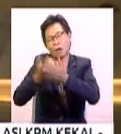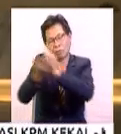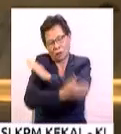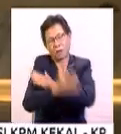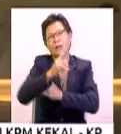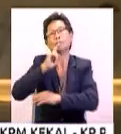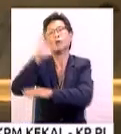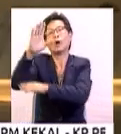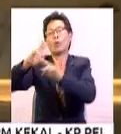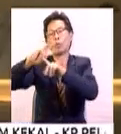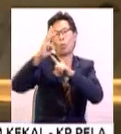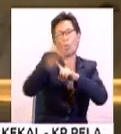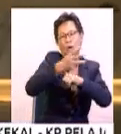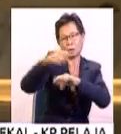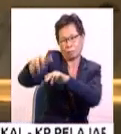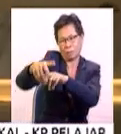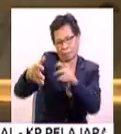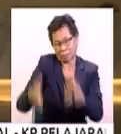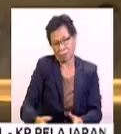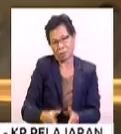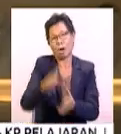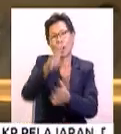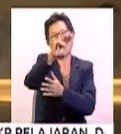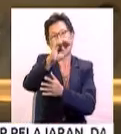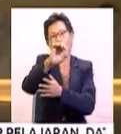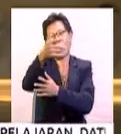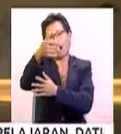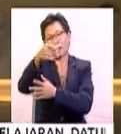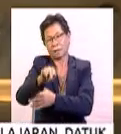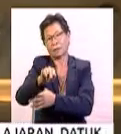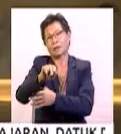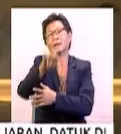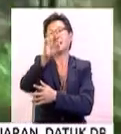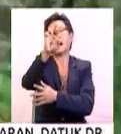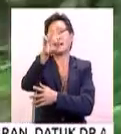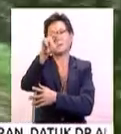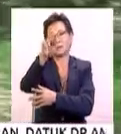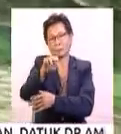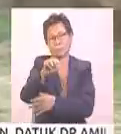menjamin kebajikan peneroka. Wan Chinasami, RTM.